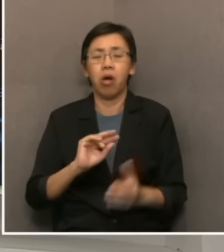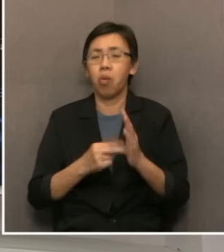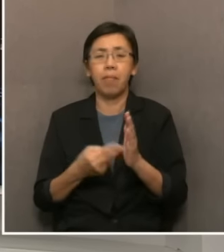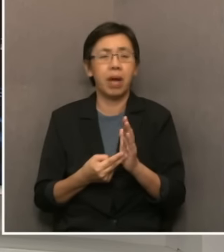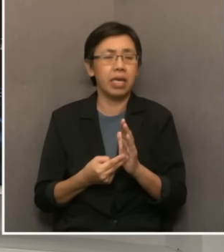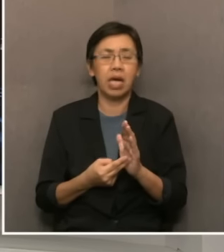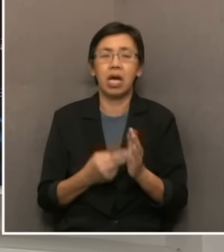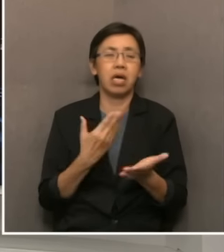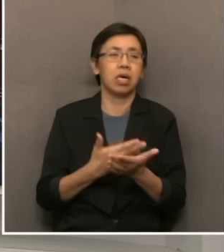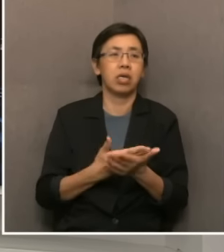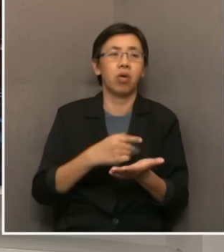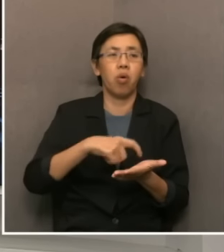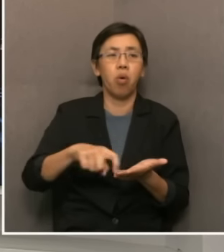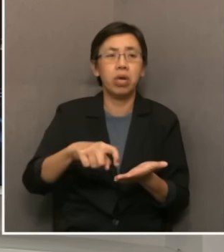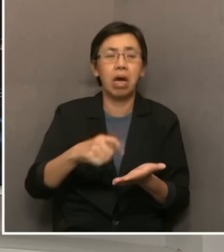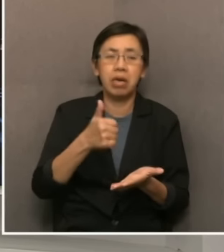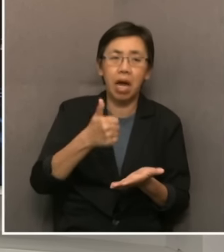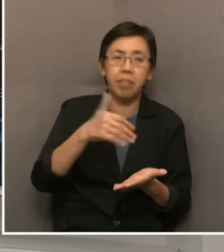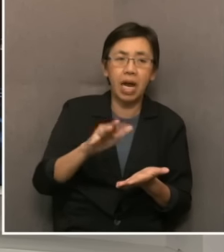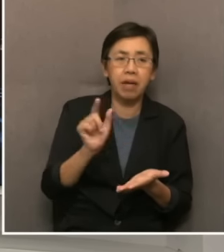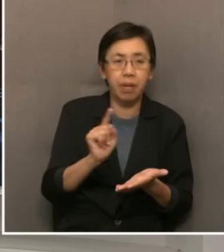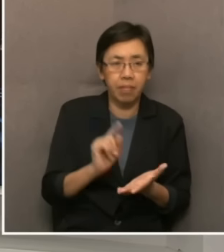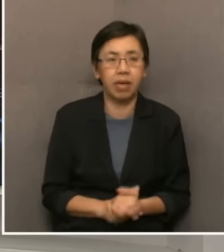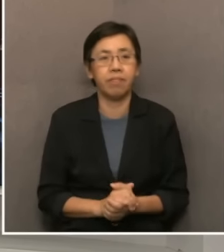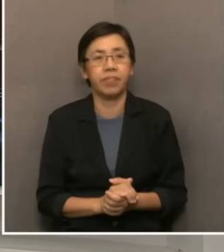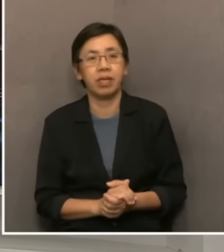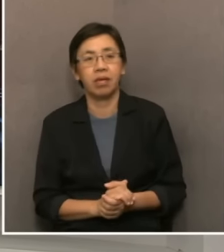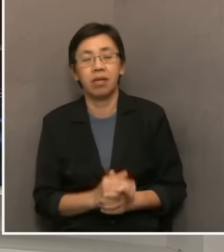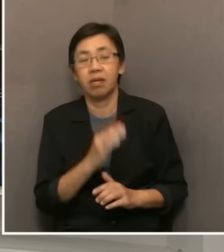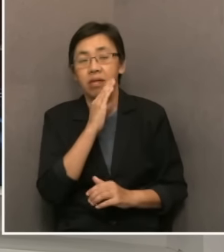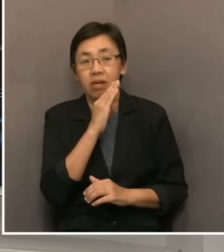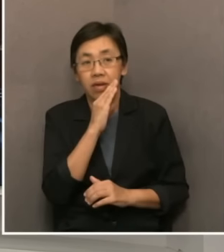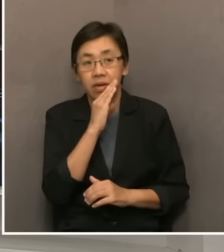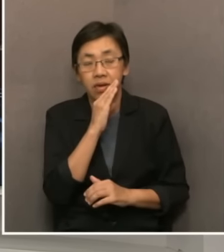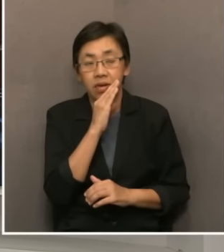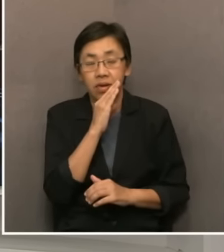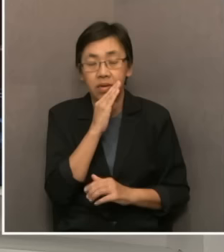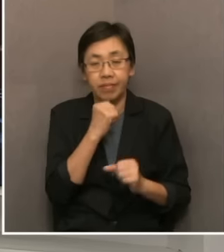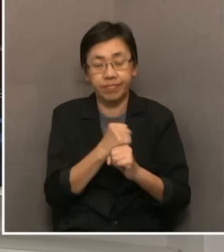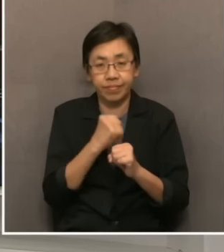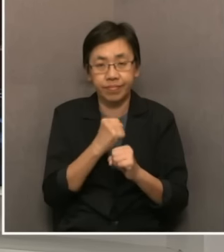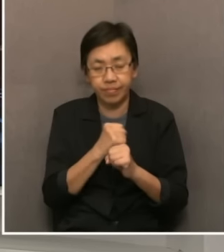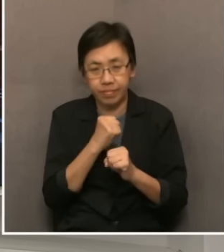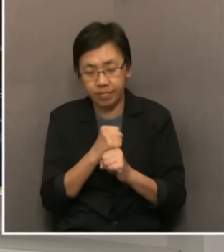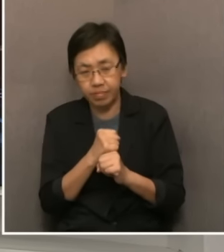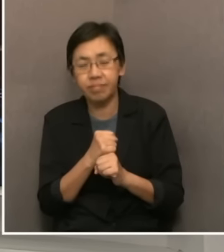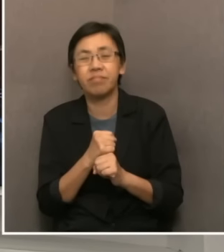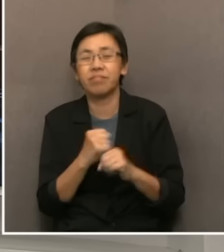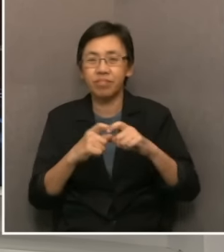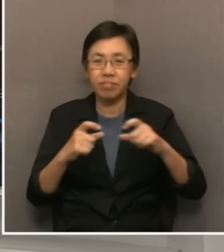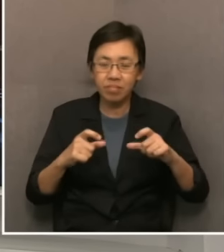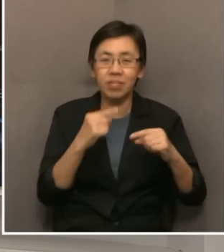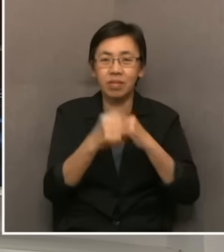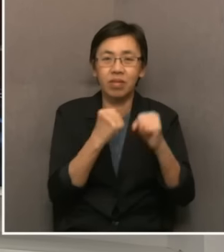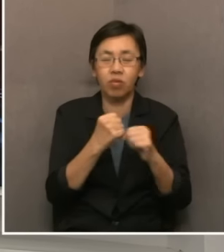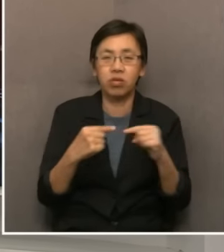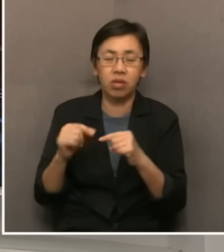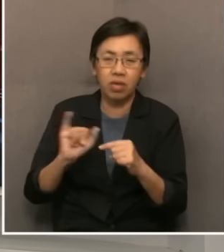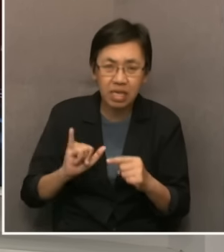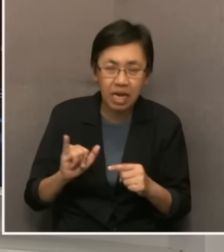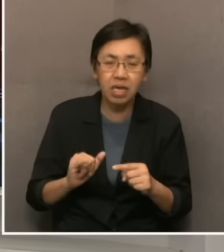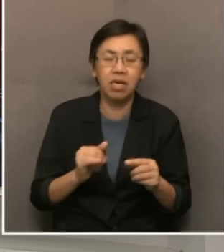3เนี่ยจะได้เงินหรือเปล่านะคะย้ำเตือนนะคะว่าการที่ทำธุรกรรมต่างๆดำเนินการต่างๆไม่แล้วเสร็จภายในรอบที่3